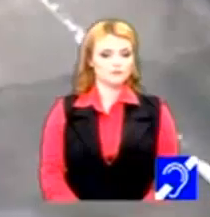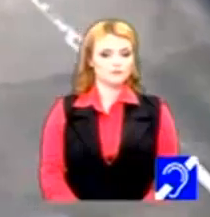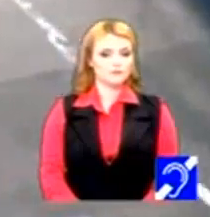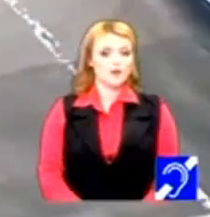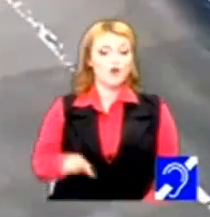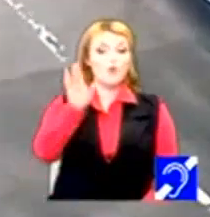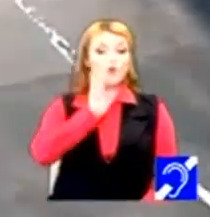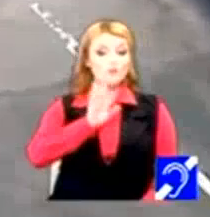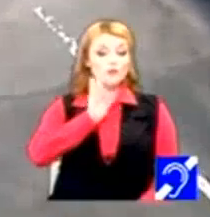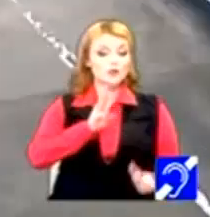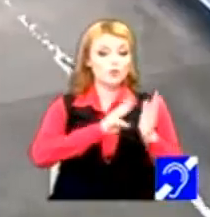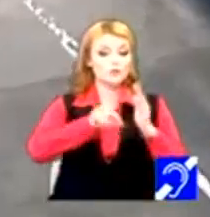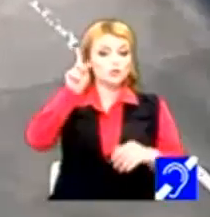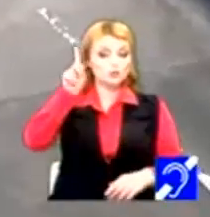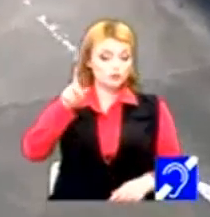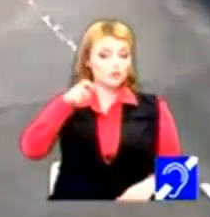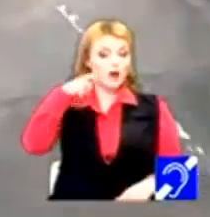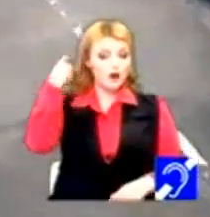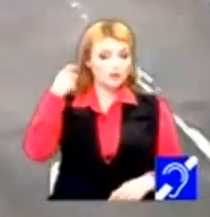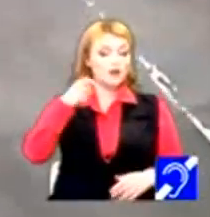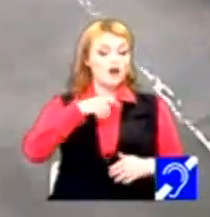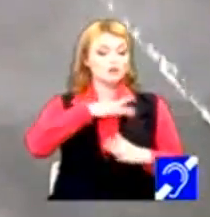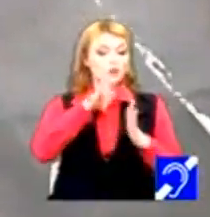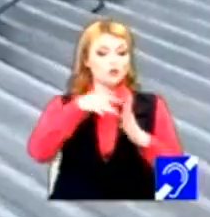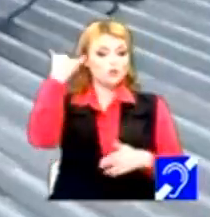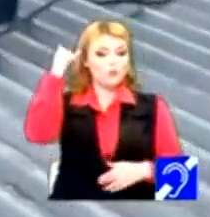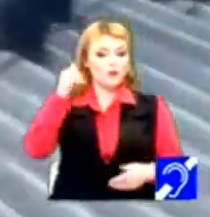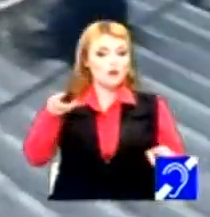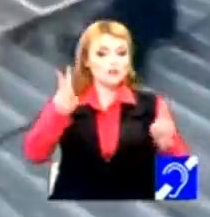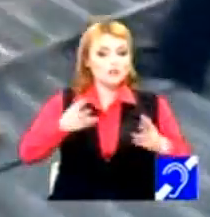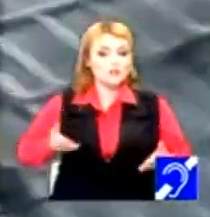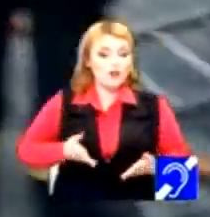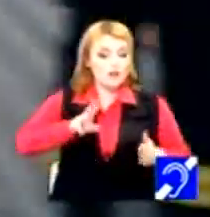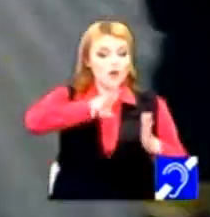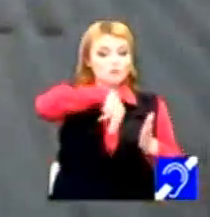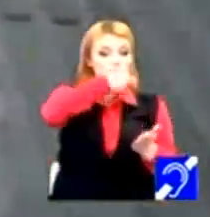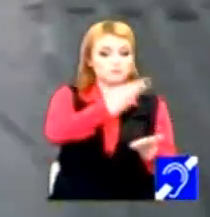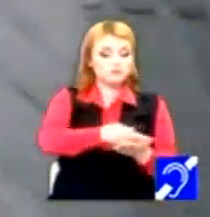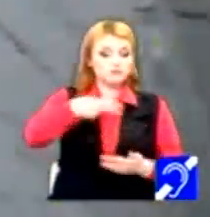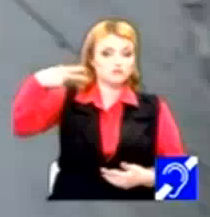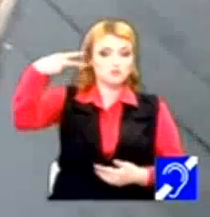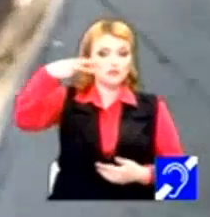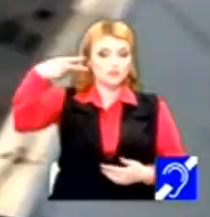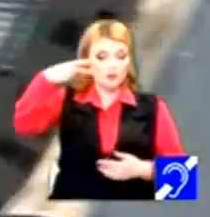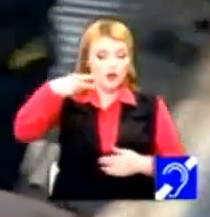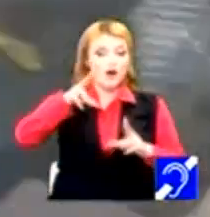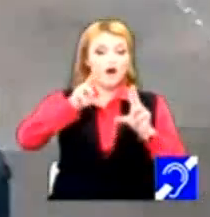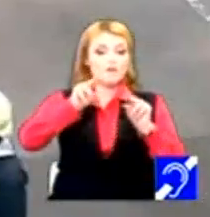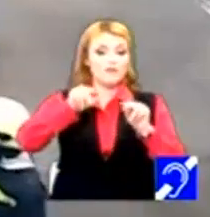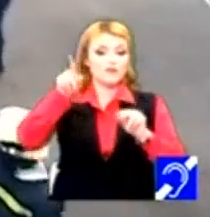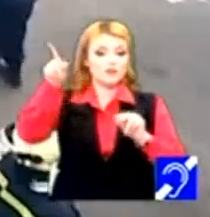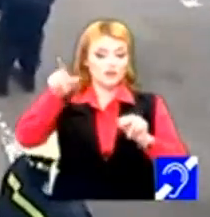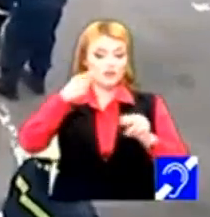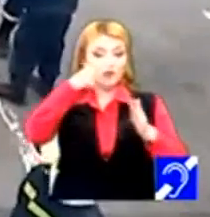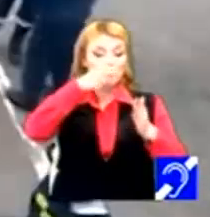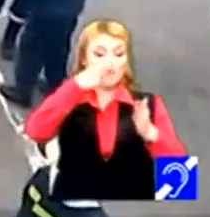O femeie de 81 de ani din orașul Bălți a supraviețuit după ce a căzut de la etajul 2 pe acoperișul magazinului aflat la parterul